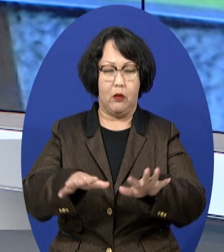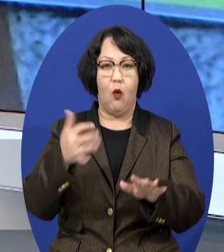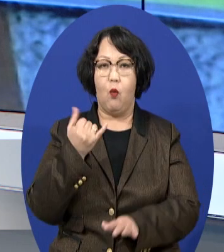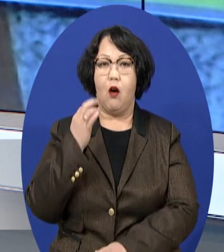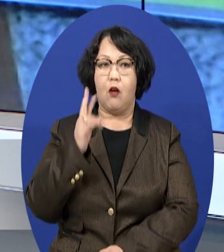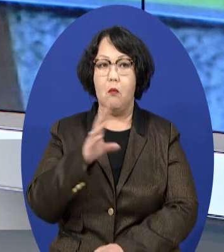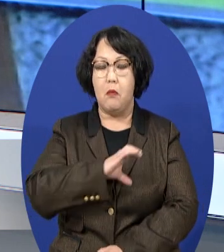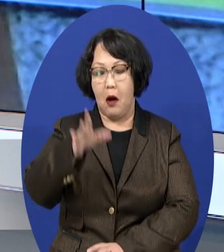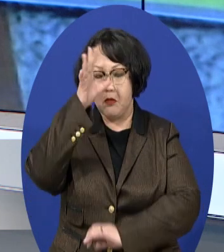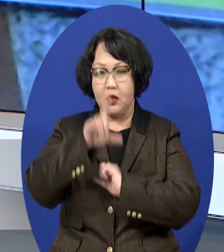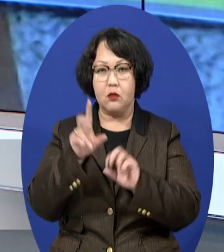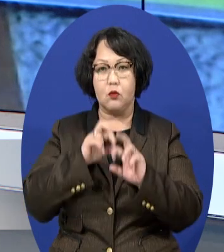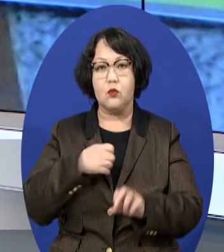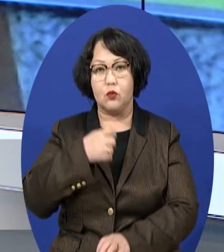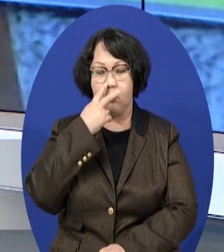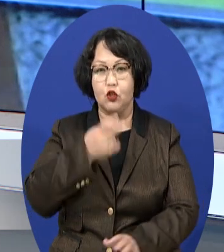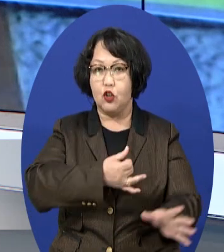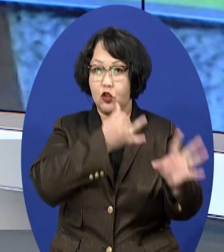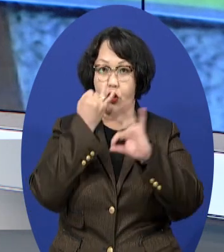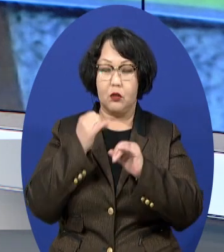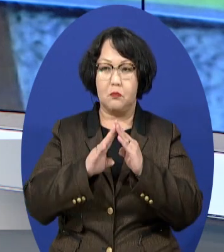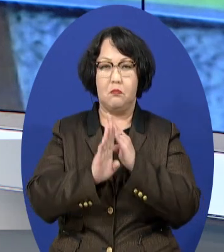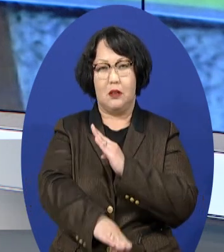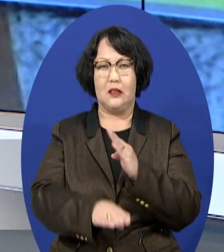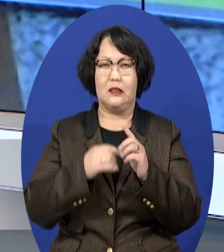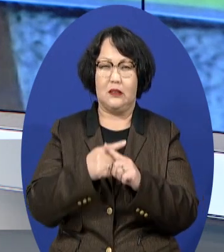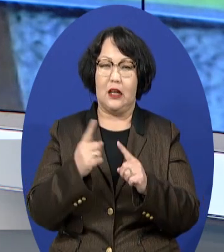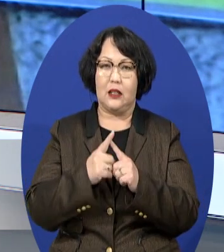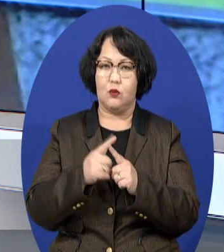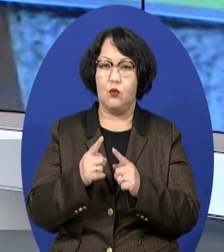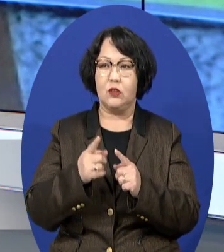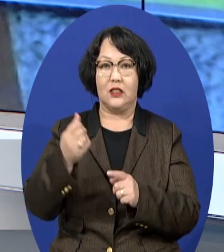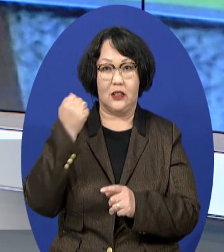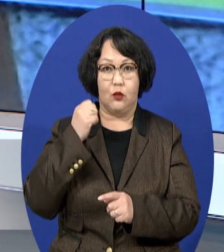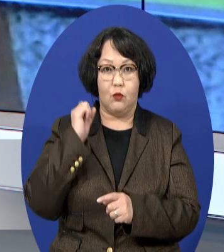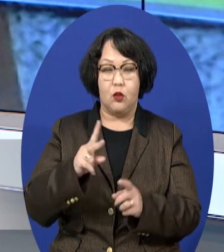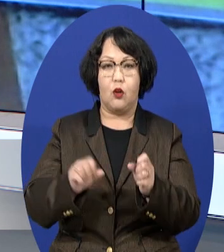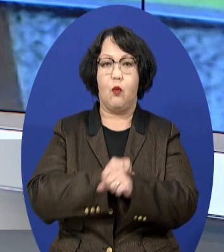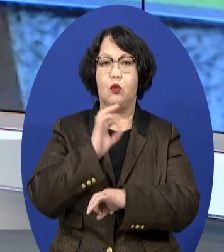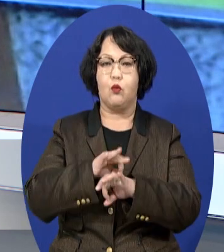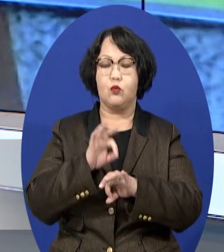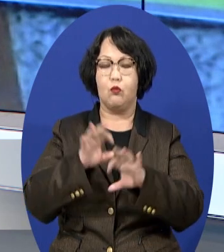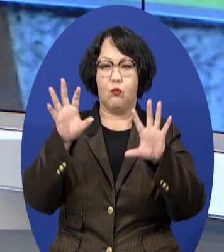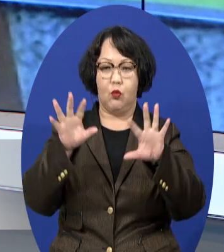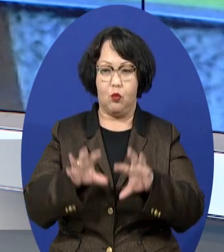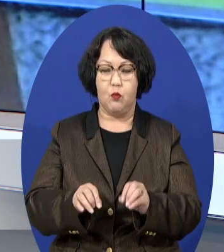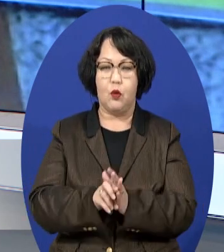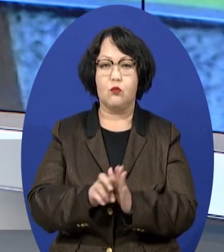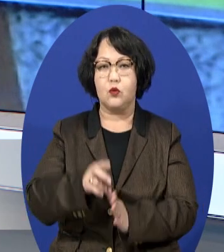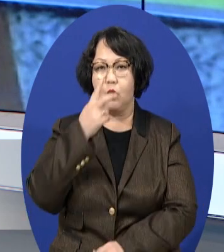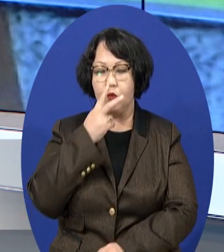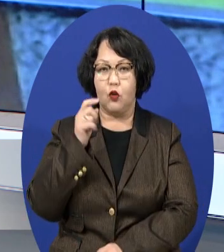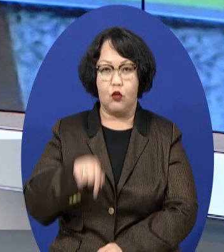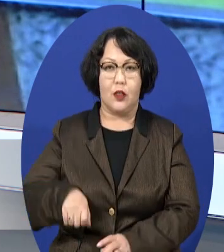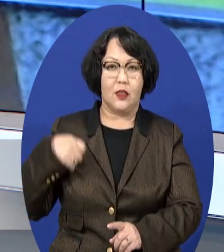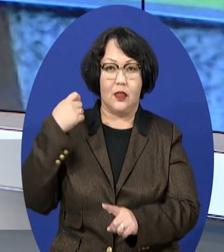хэлж байгаагаар ядаж 7 хоног иргэд хөл хөдөлгөөнөө хөмиж халдвараас сэргийлж чадвал тархалт буурах боломжтой гэсэн тооцоол хийгээд байгаа. Өнөөдрийн нөхцөл байдлаас харахад